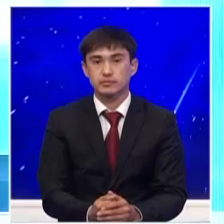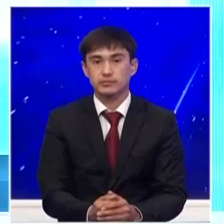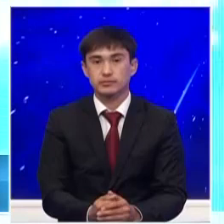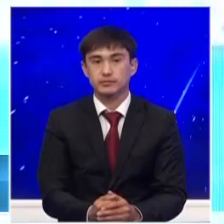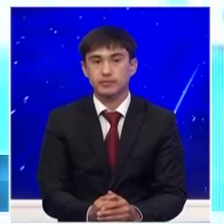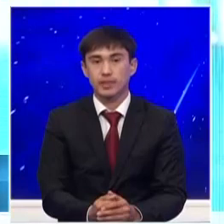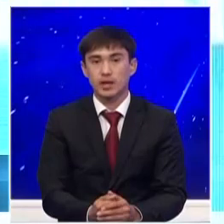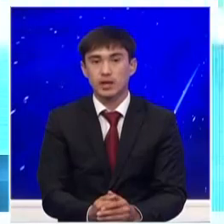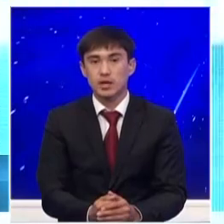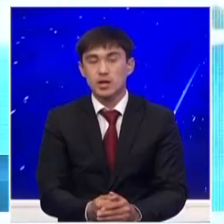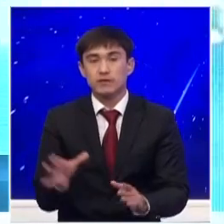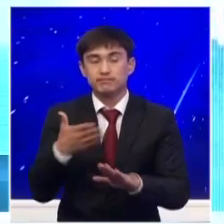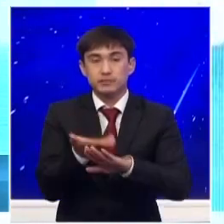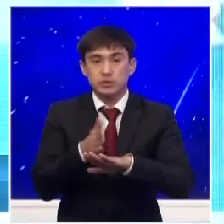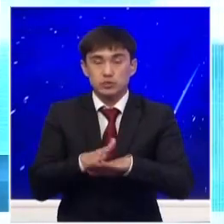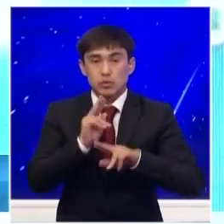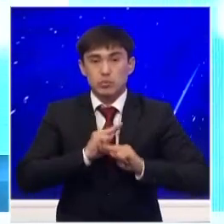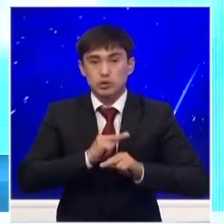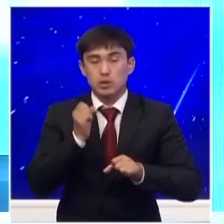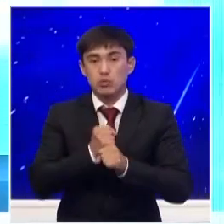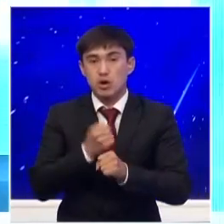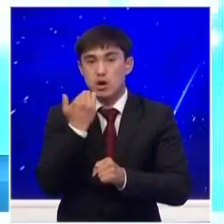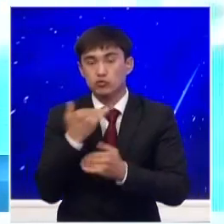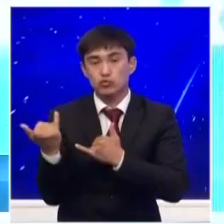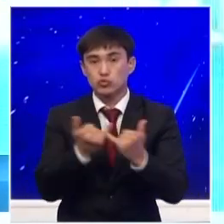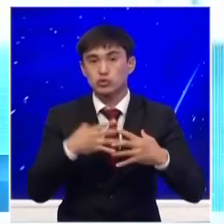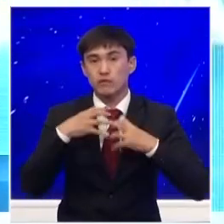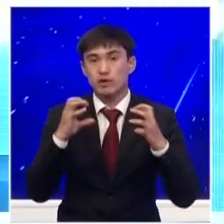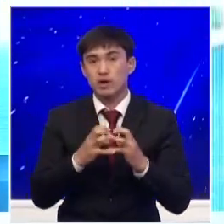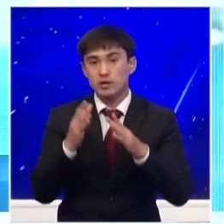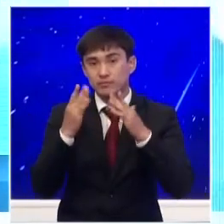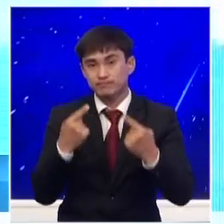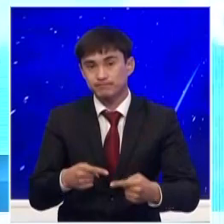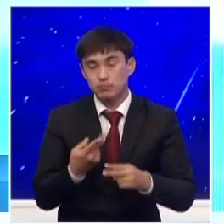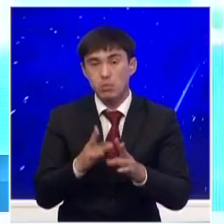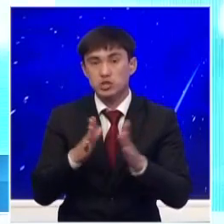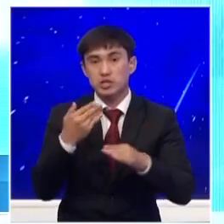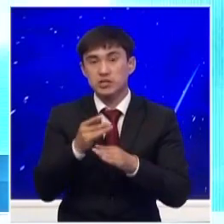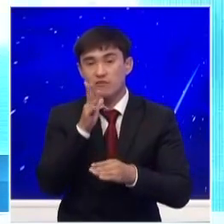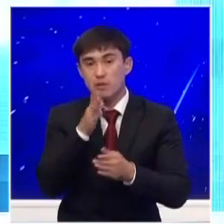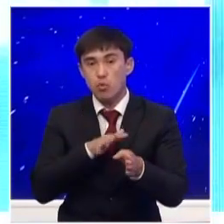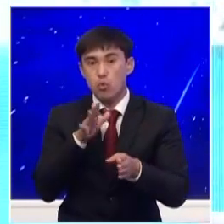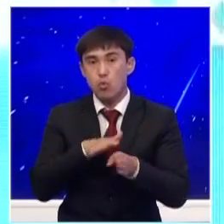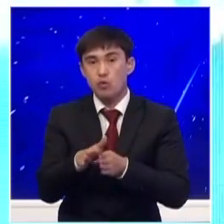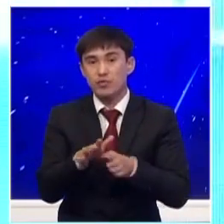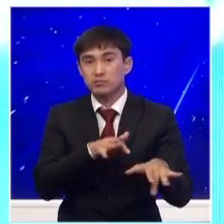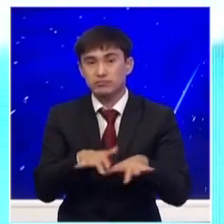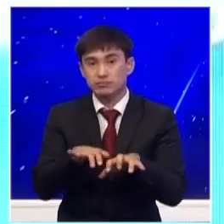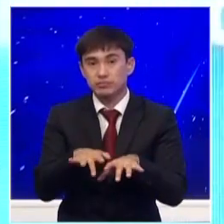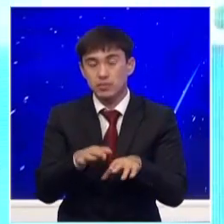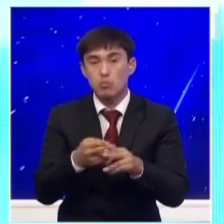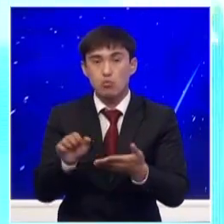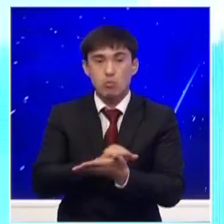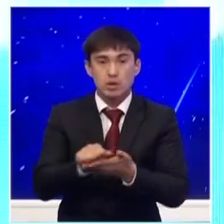Из-за сверхзагруженности медицинских работников качество услуг здравоохранения страдает, так как большая часть времени уходит на рутинную работу,